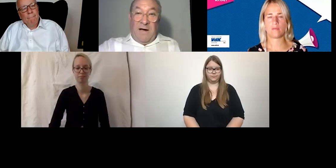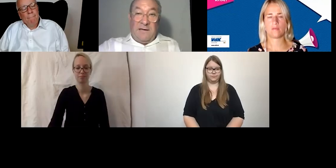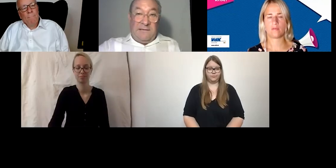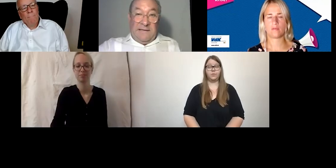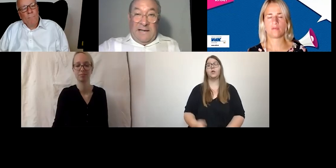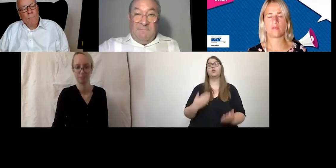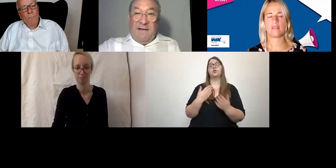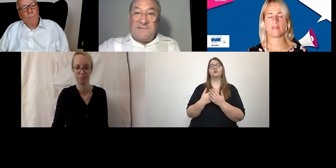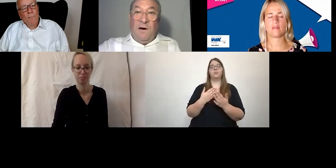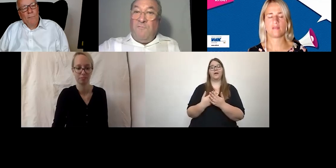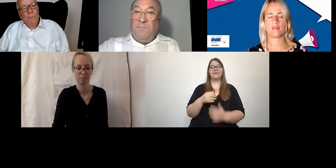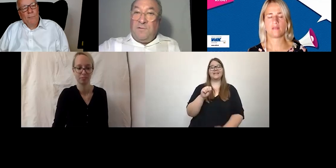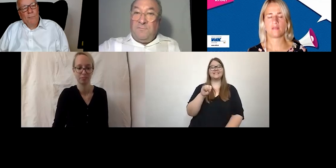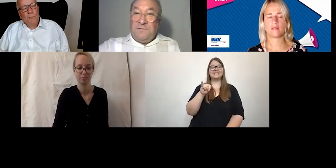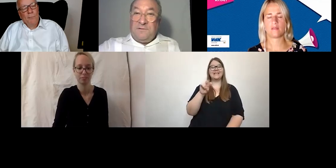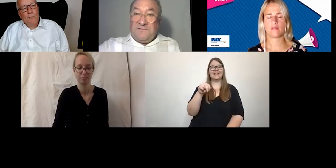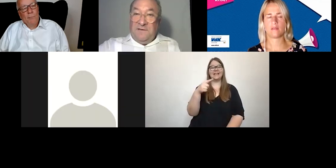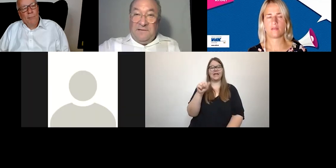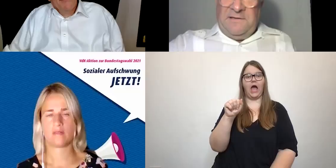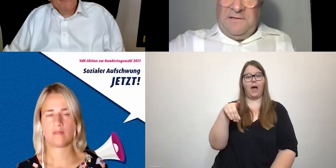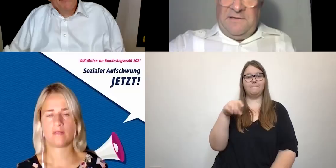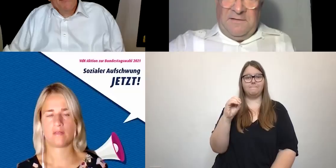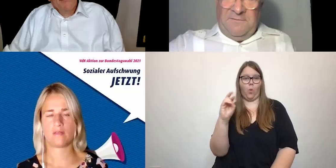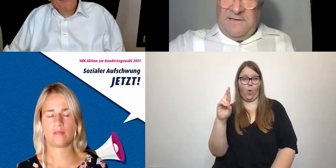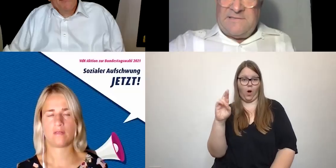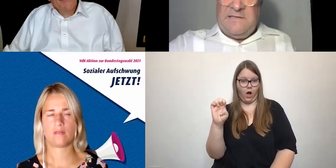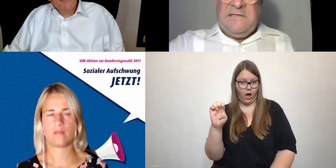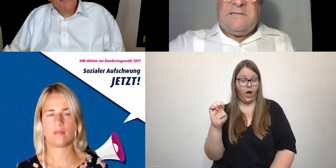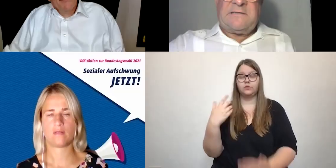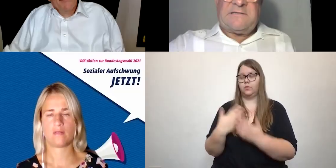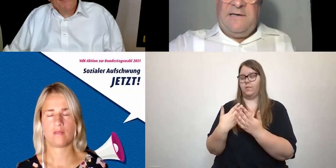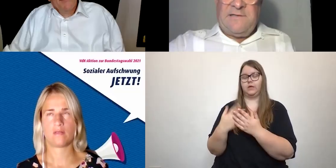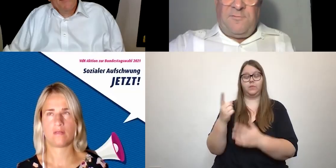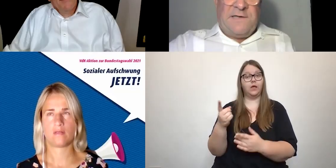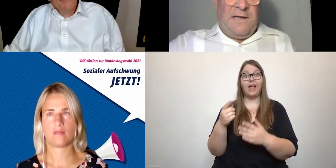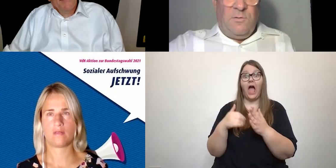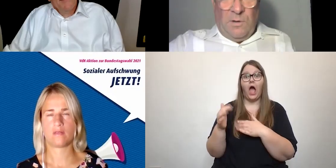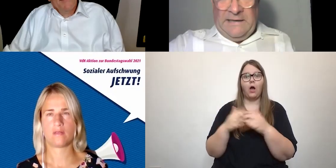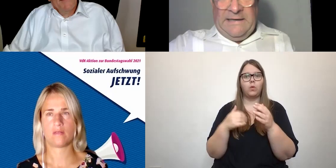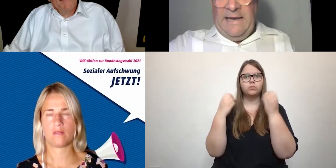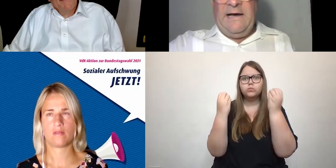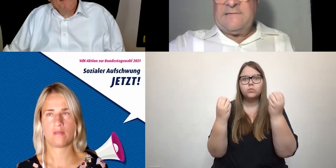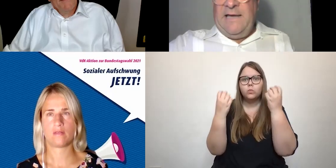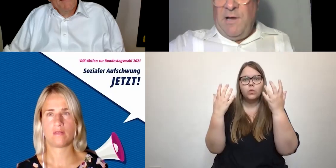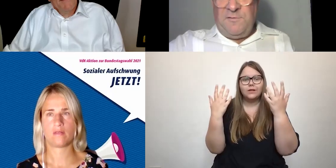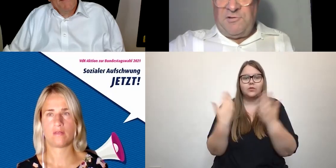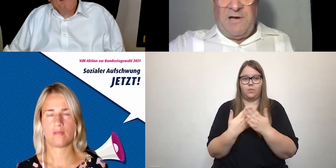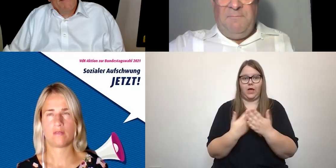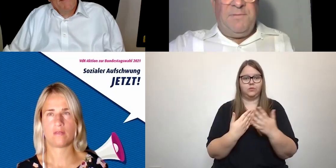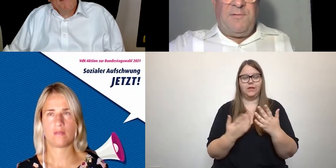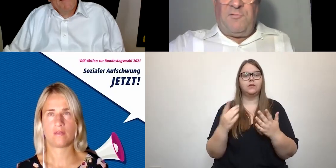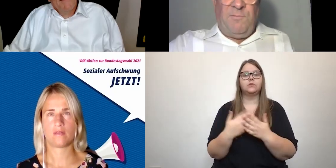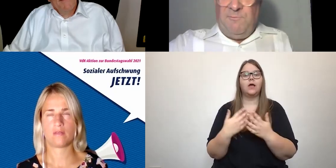beachtlich. Allgemein, was da aufgebaut wurde, das finde ich also wirklich faszinierend. Das heißt also, hast an jeder Ecke hast du eben eine